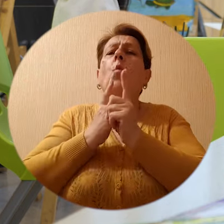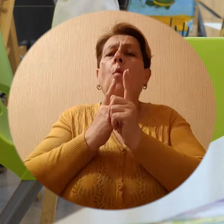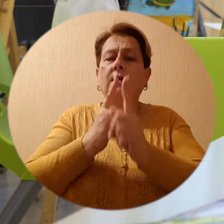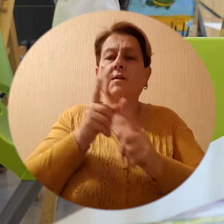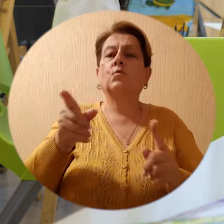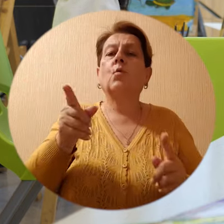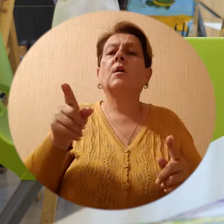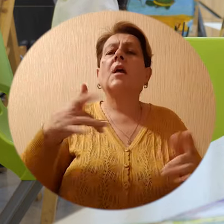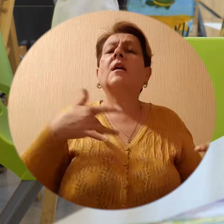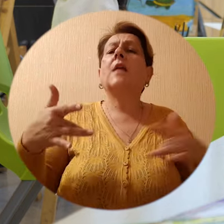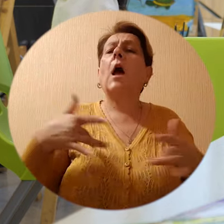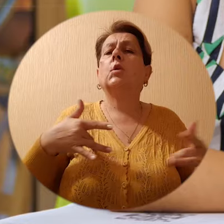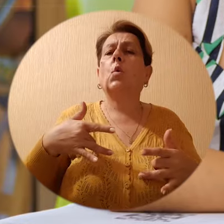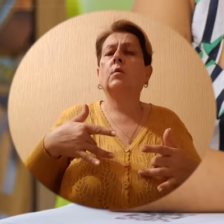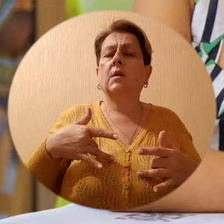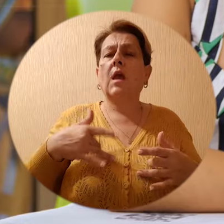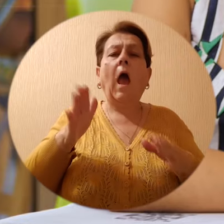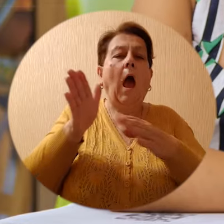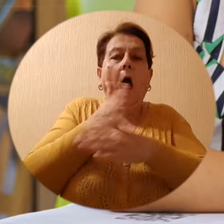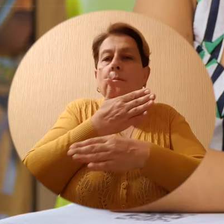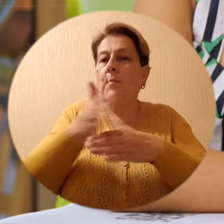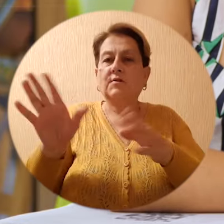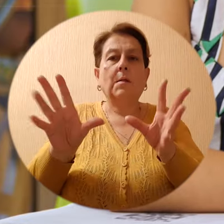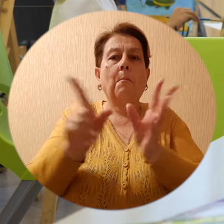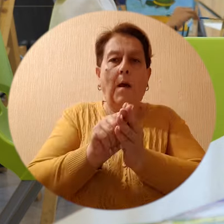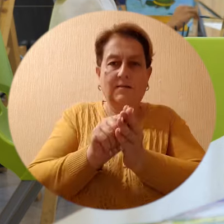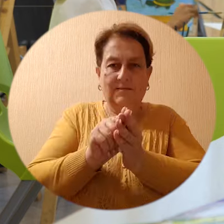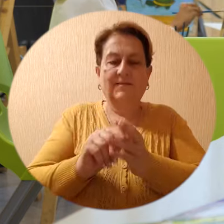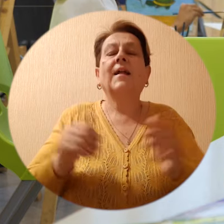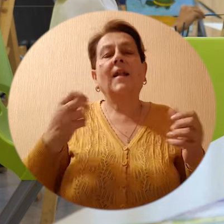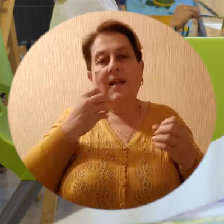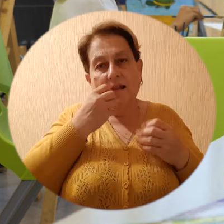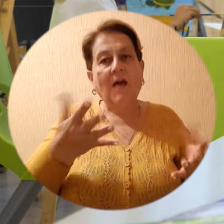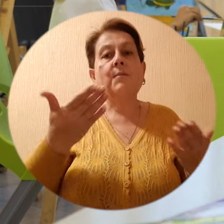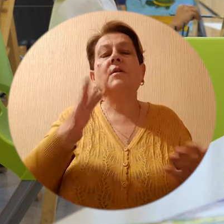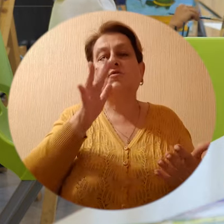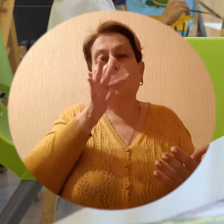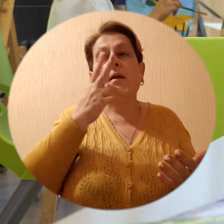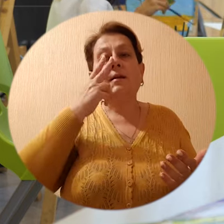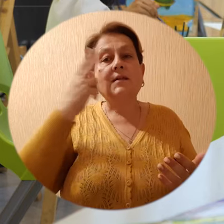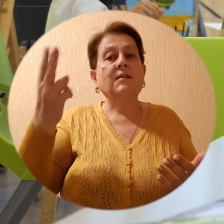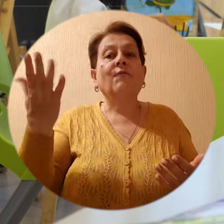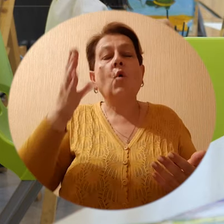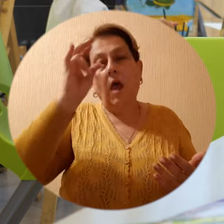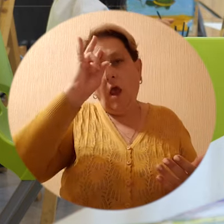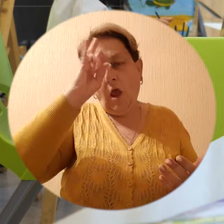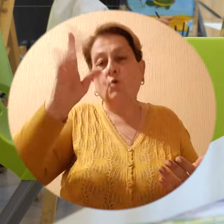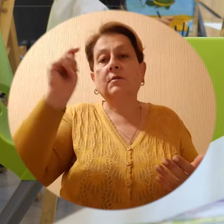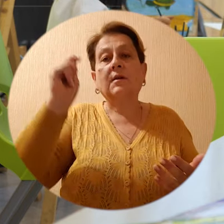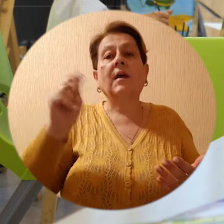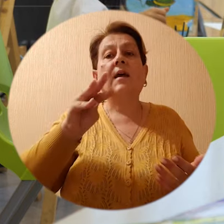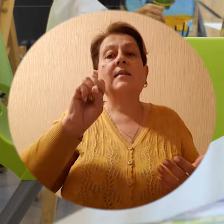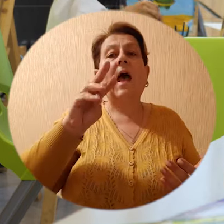ես, որովհետև դրանք թատրոնի անբաժանելի մասերն են։ Լավ, իսկ հիմա ժամանակն է տեսնենք, թե որ հերոսին է